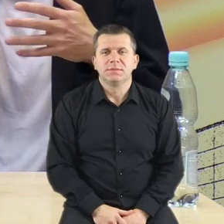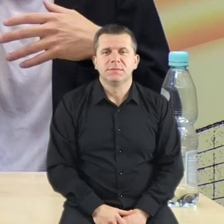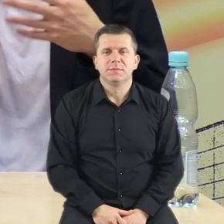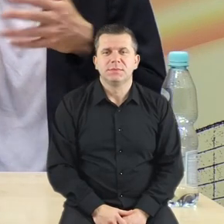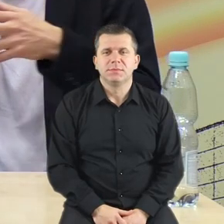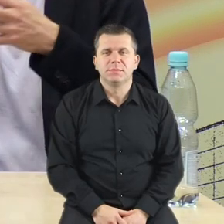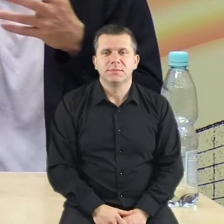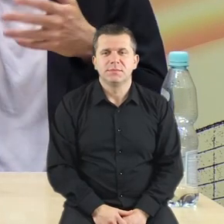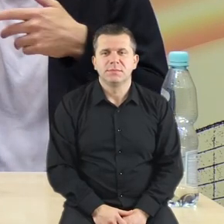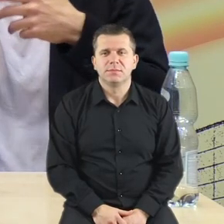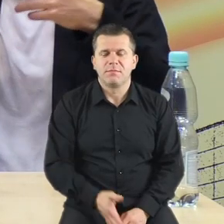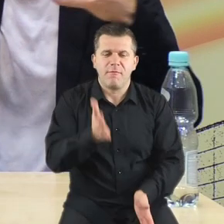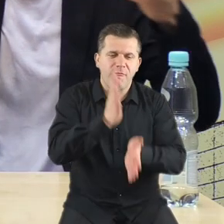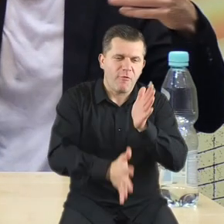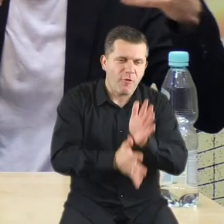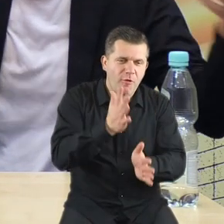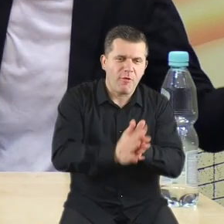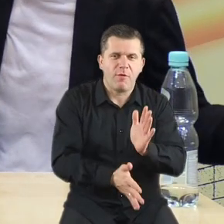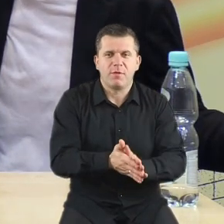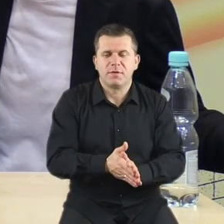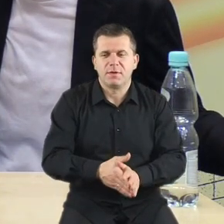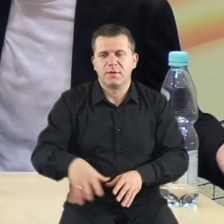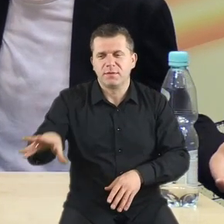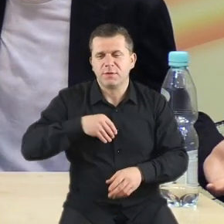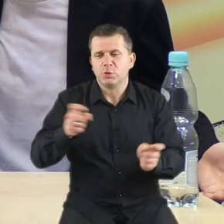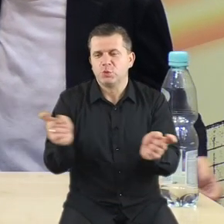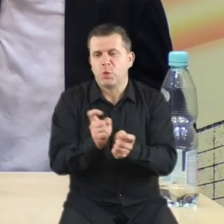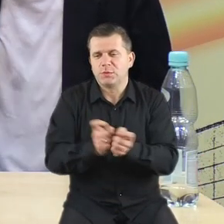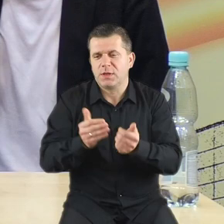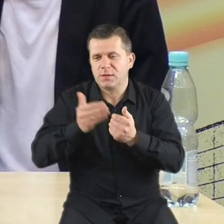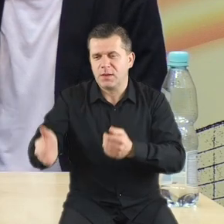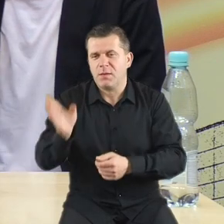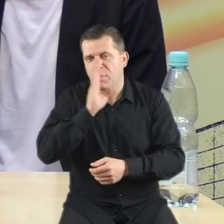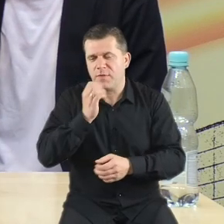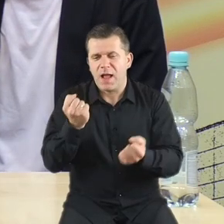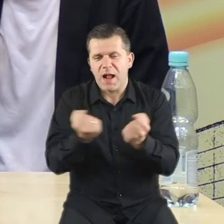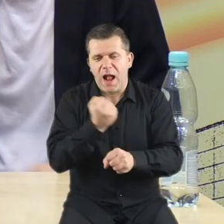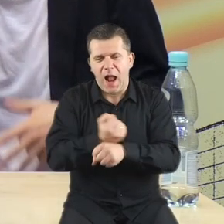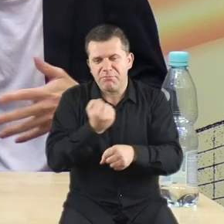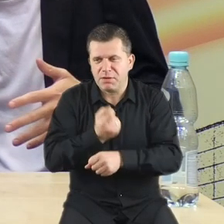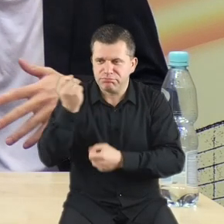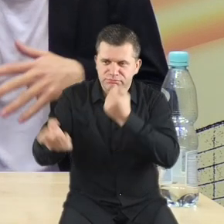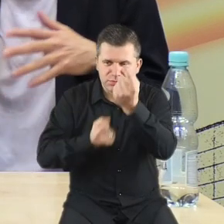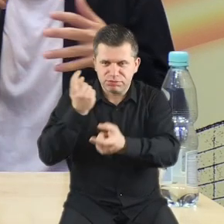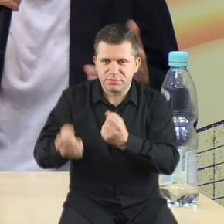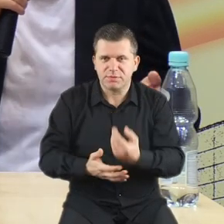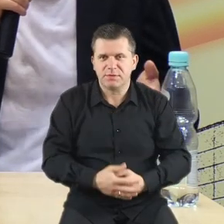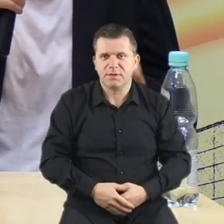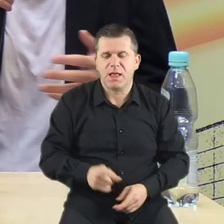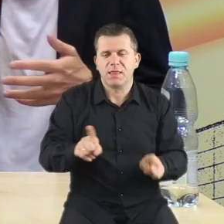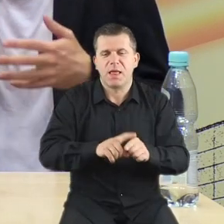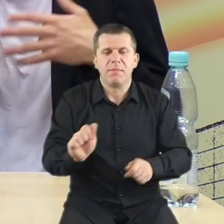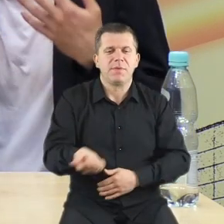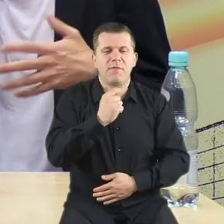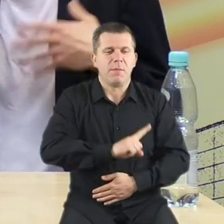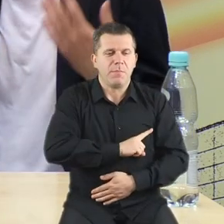jakieś wojny, pamiętam, z podwórkiem, z sąsiednim podwórkiem na kamienie. No pierwsze jakieś miłości, pierwsze papieros,